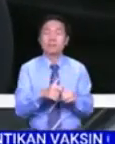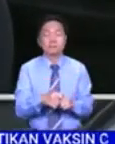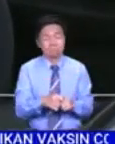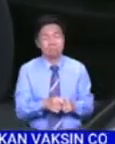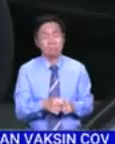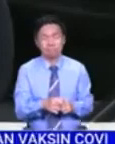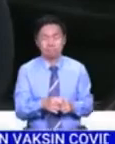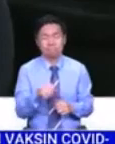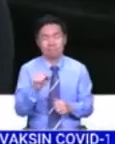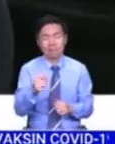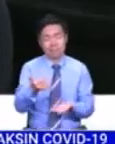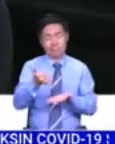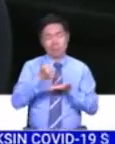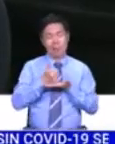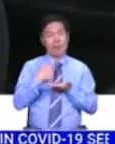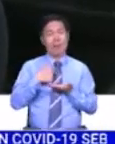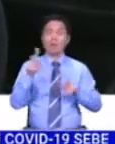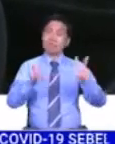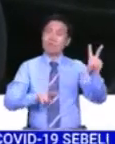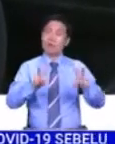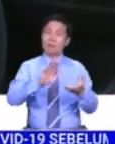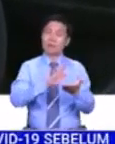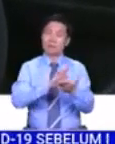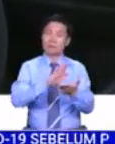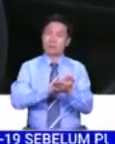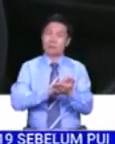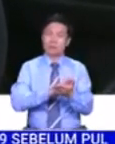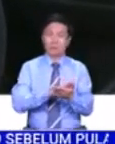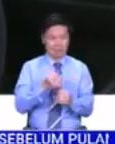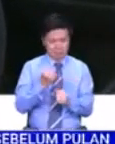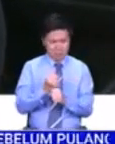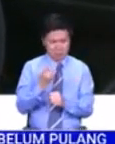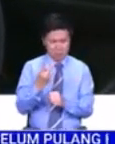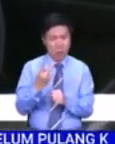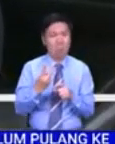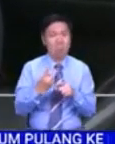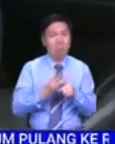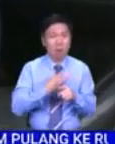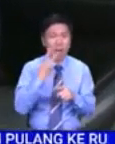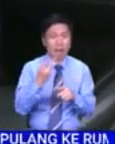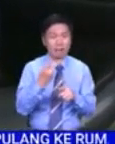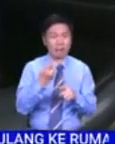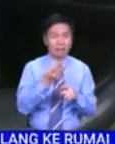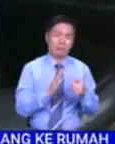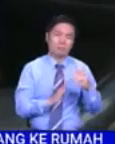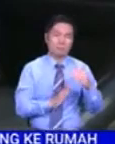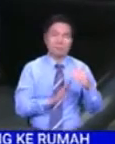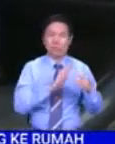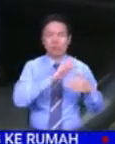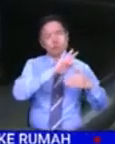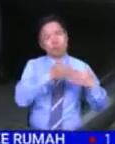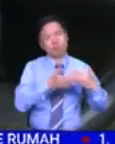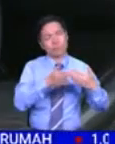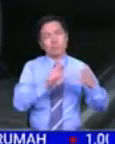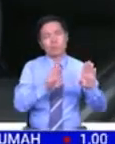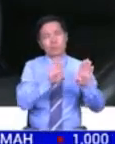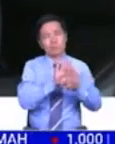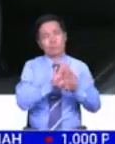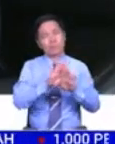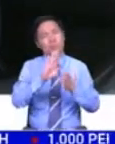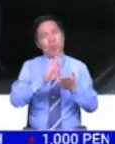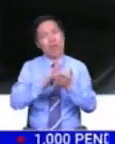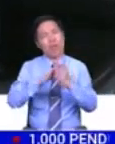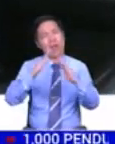time COVID ni kan, van-van sekolah ni dah baru kerja 2 bulan dah sambung balik kan. Tu yang